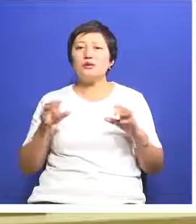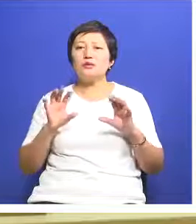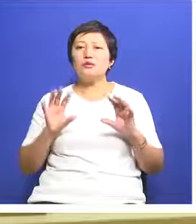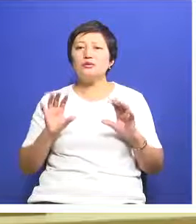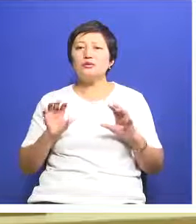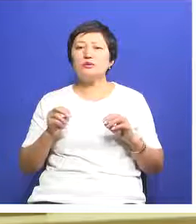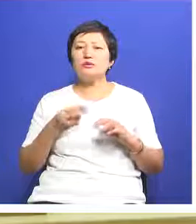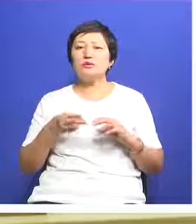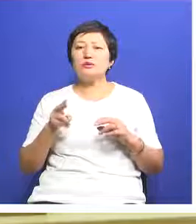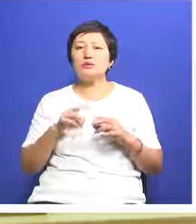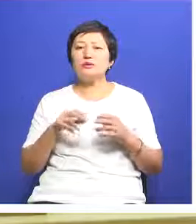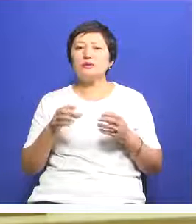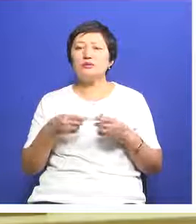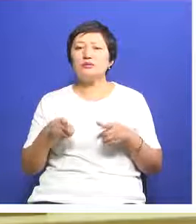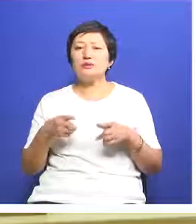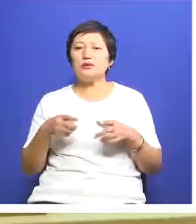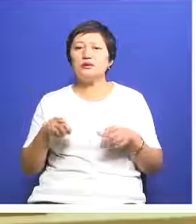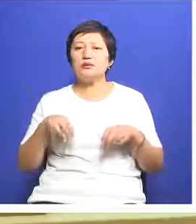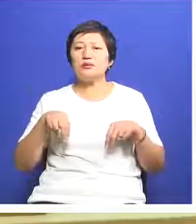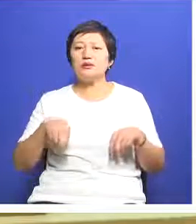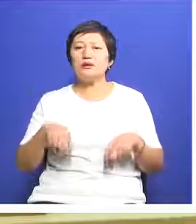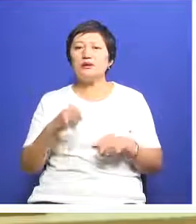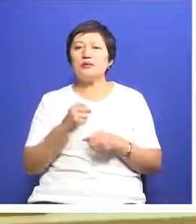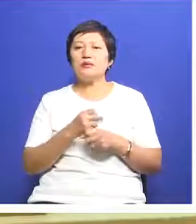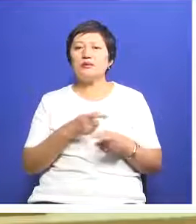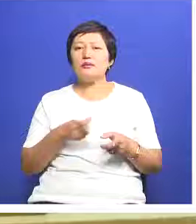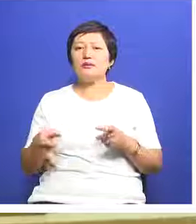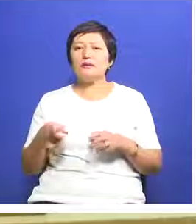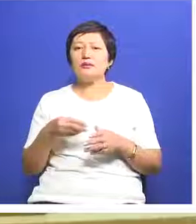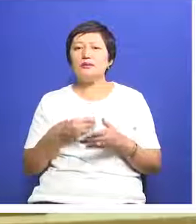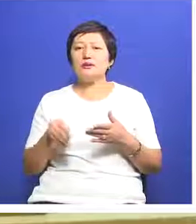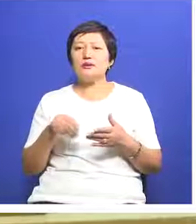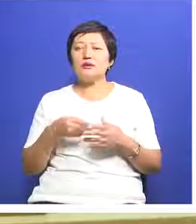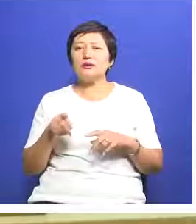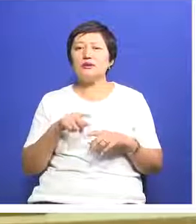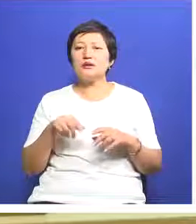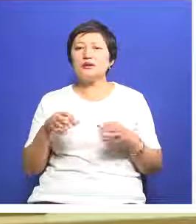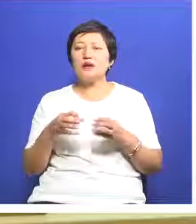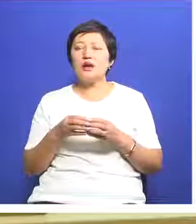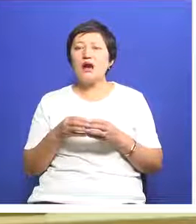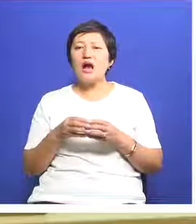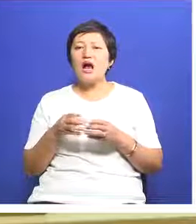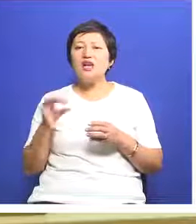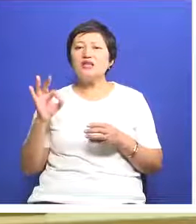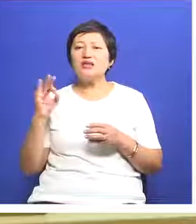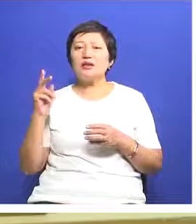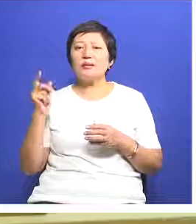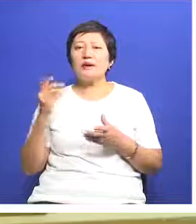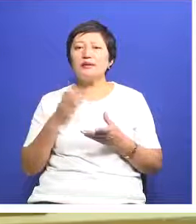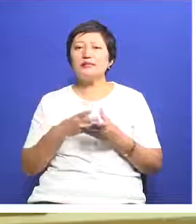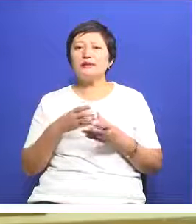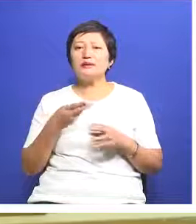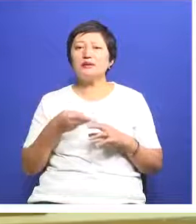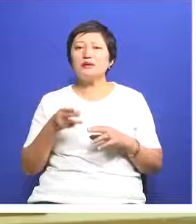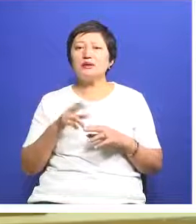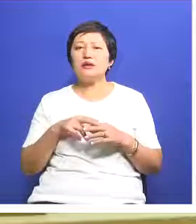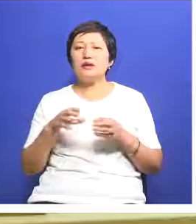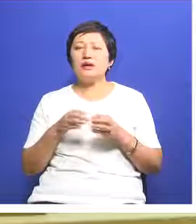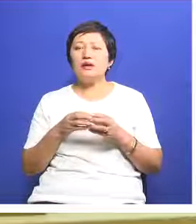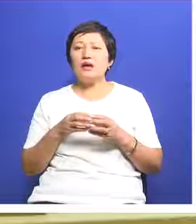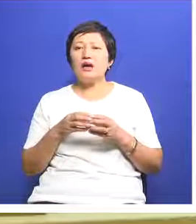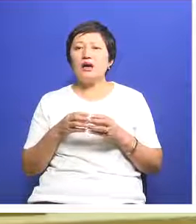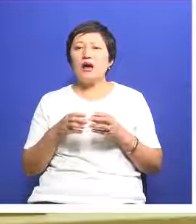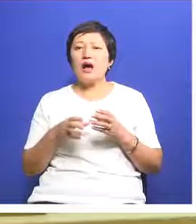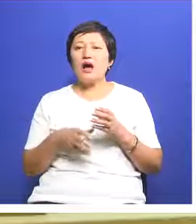бөлінетін жаңағы мемлекет бағасы белгіленген бағада сатылатын мынау жағармай бар. Бұны да